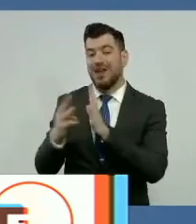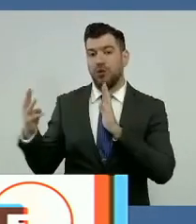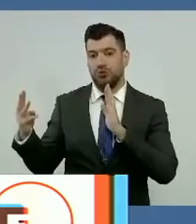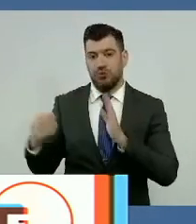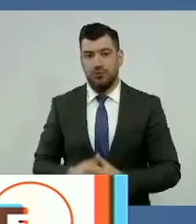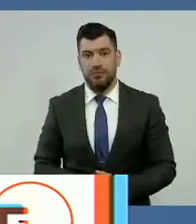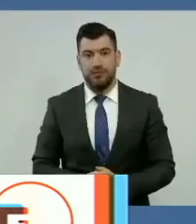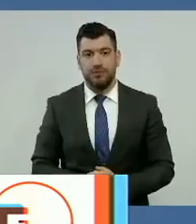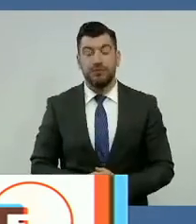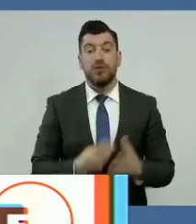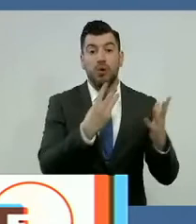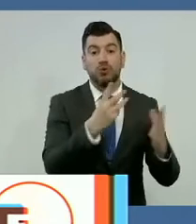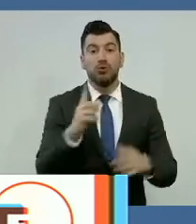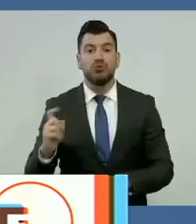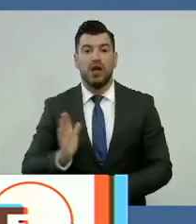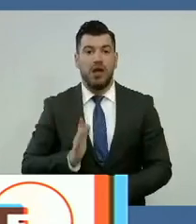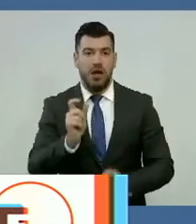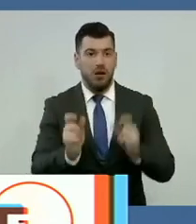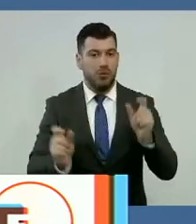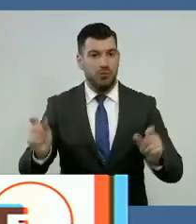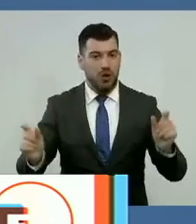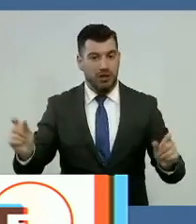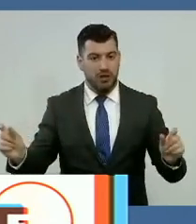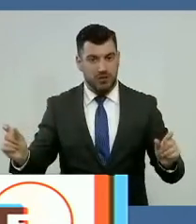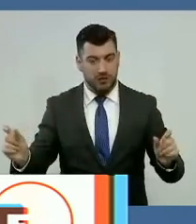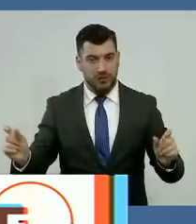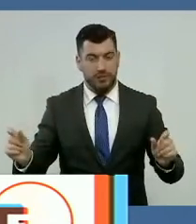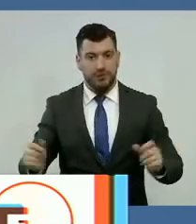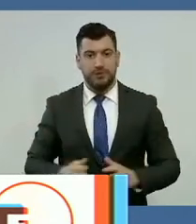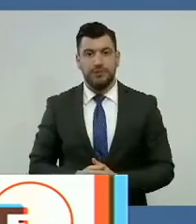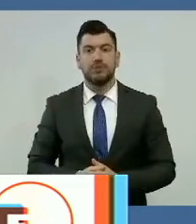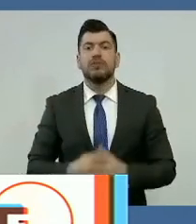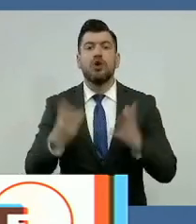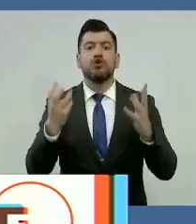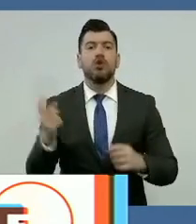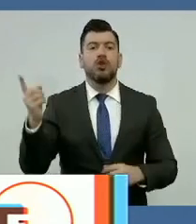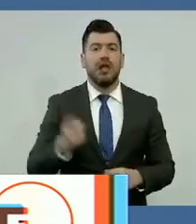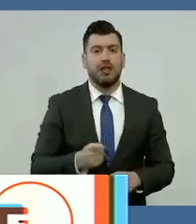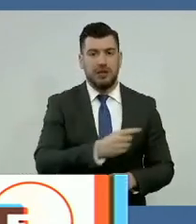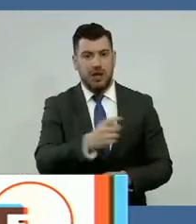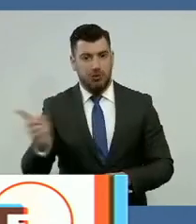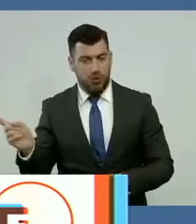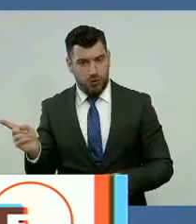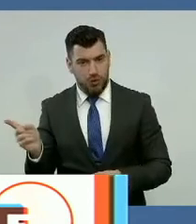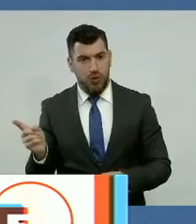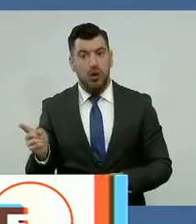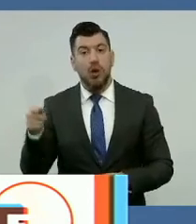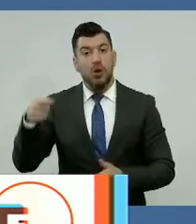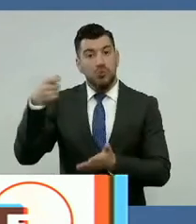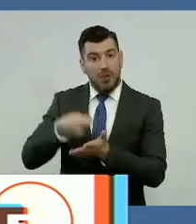10 πολίτες, το 80% των φυσικών προσώπων που θα πληρώσουν φόρο ακίνητης περιουσίας το